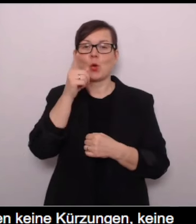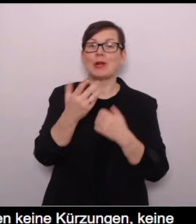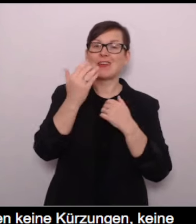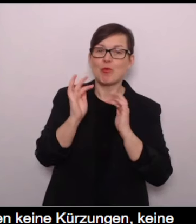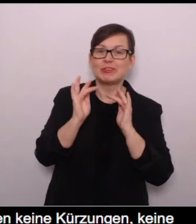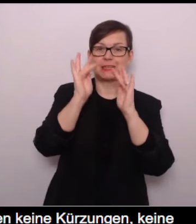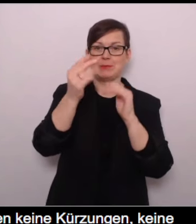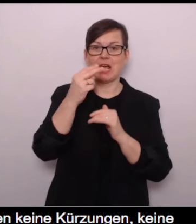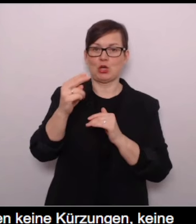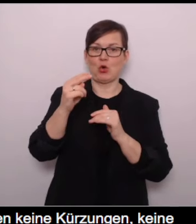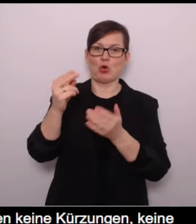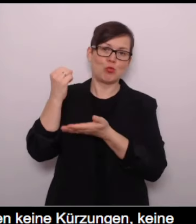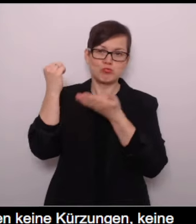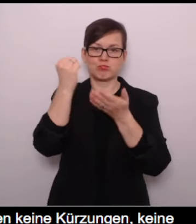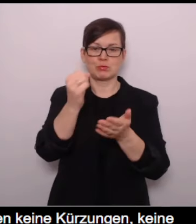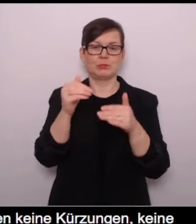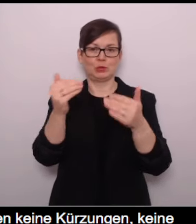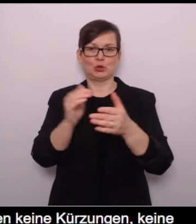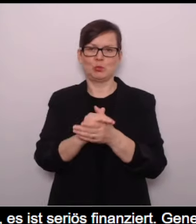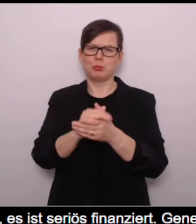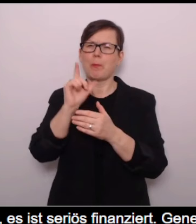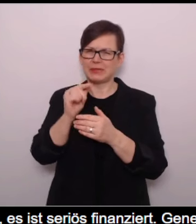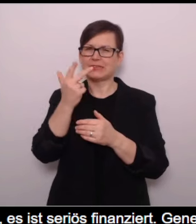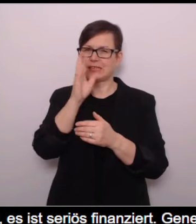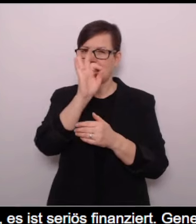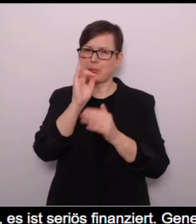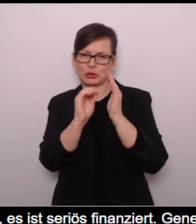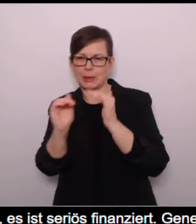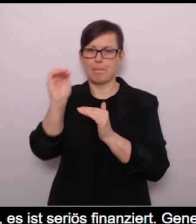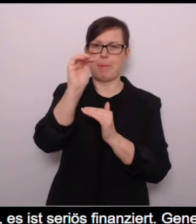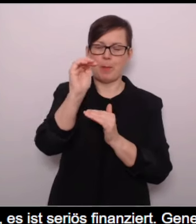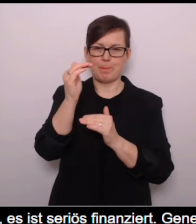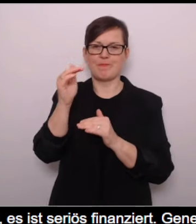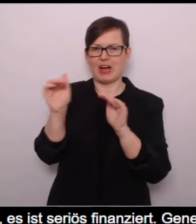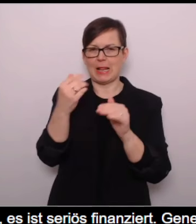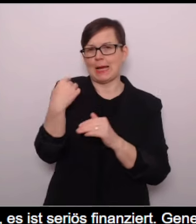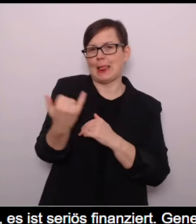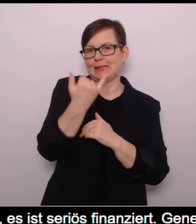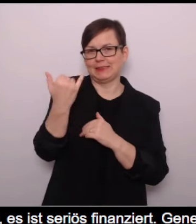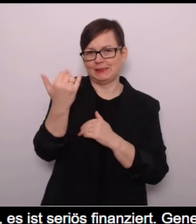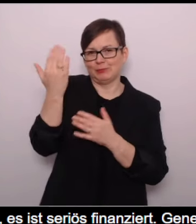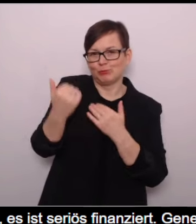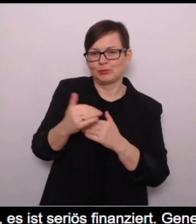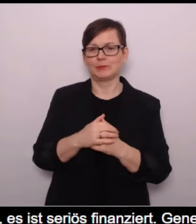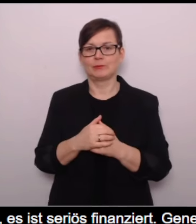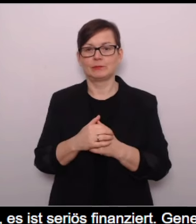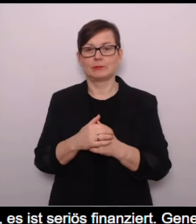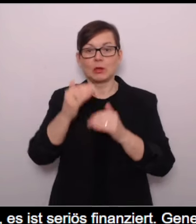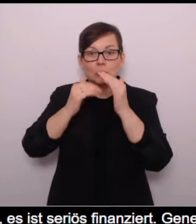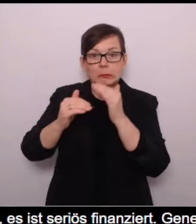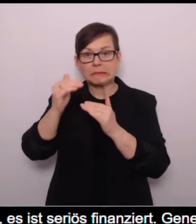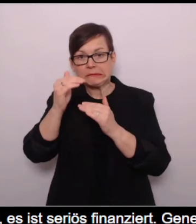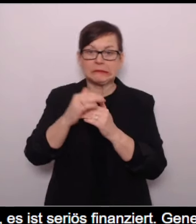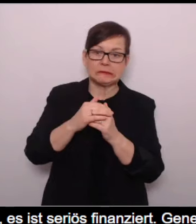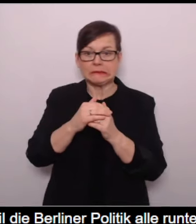Unser Doppelhaushalt 2024-2025 hat ein Volumen von rund 150 Milliarden Euro. Ein Aufwuchs von etwas über